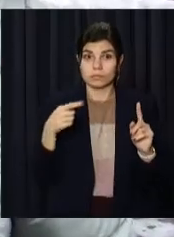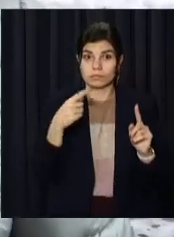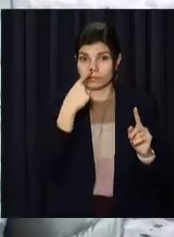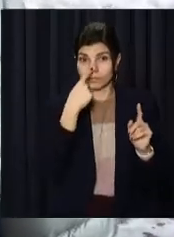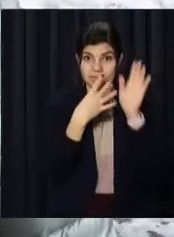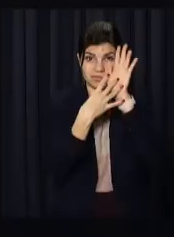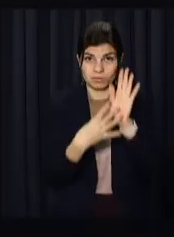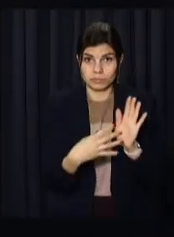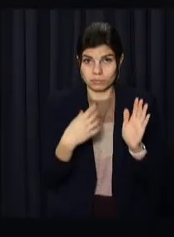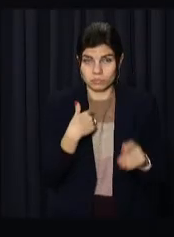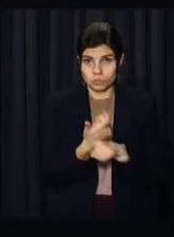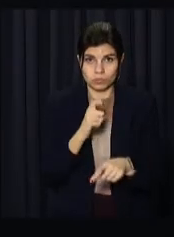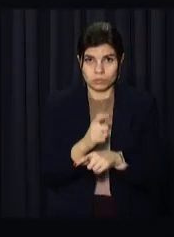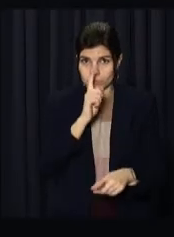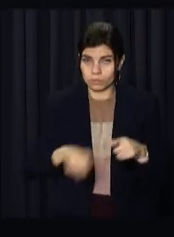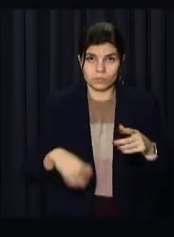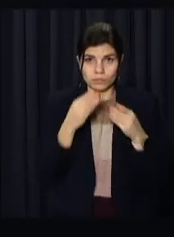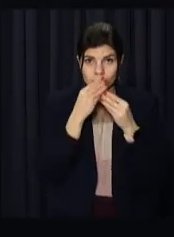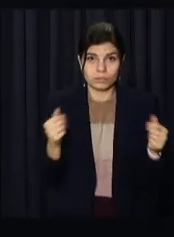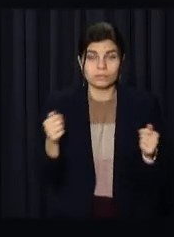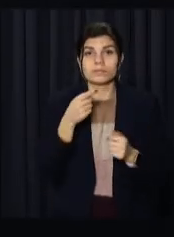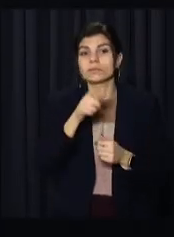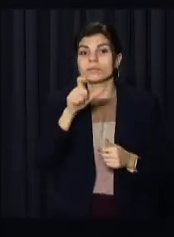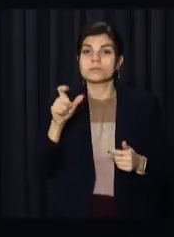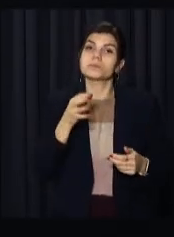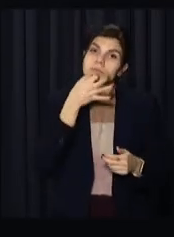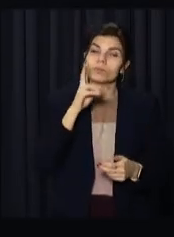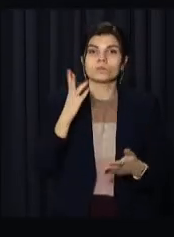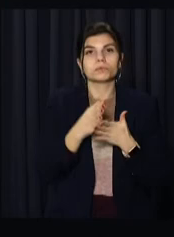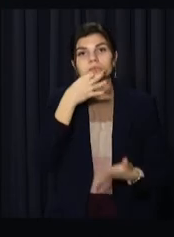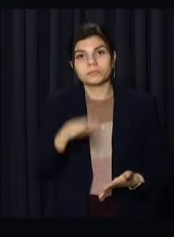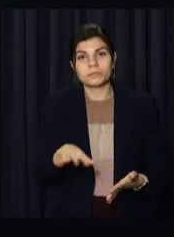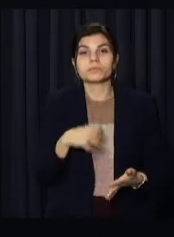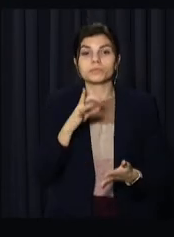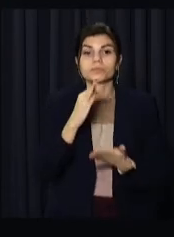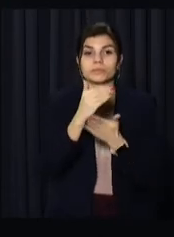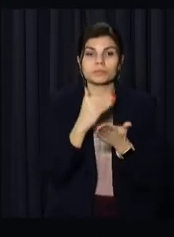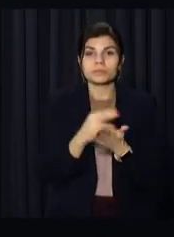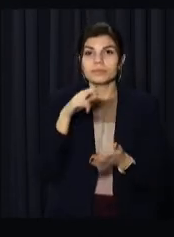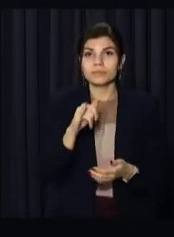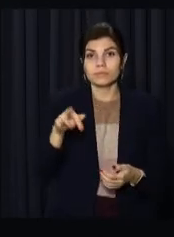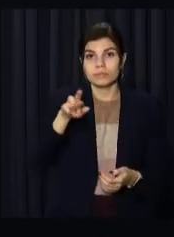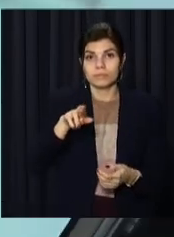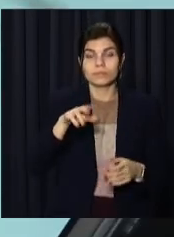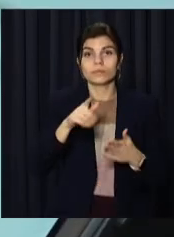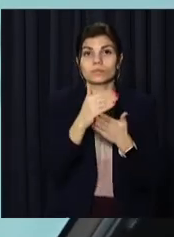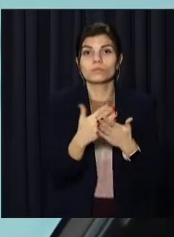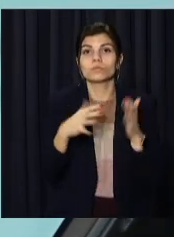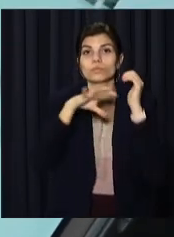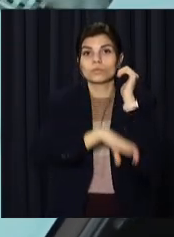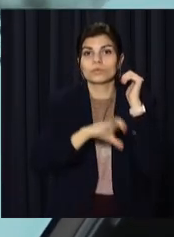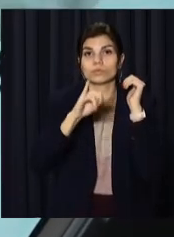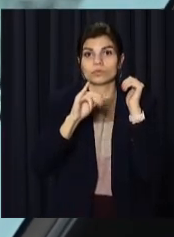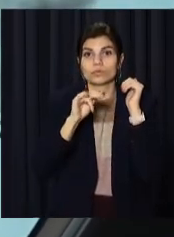закінчиться гораздо раніше. Сертифікат про бустерне щеплення від COVID-19 можна буде згенерувати в Дії вже наприкінці